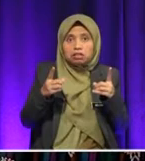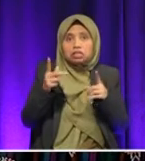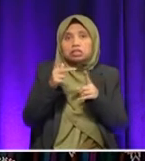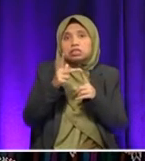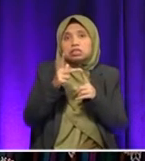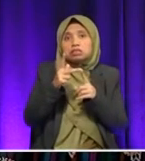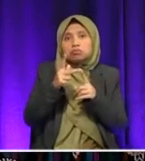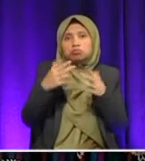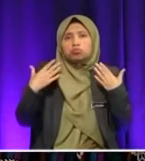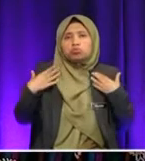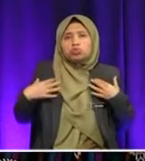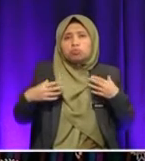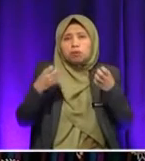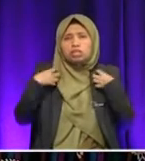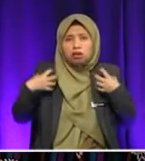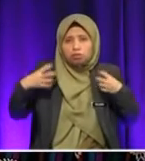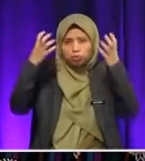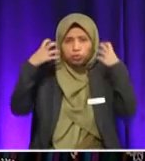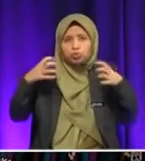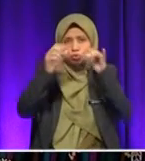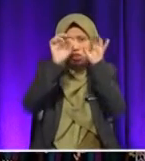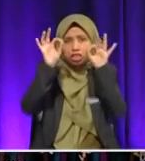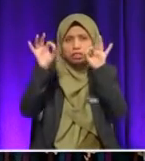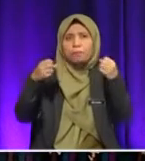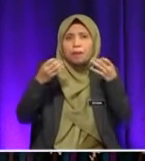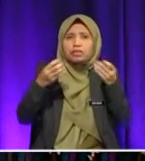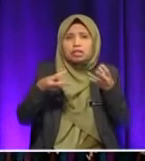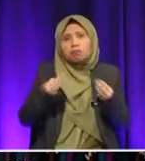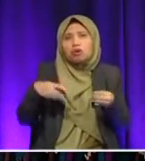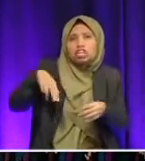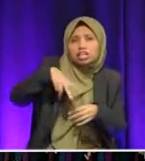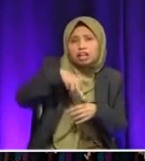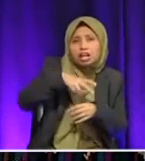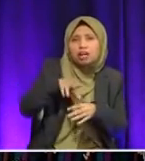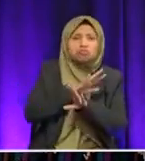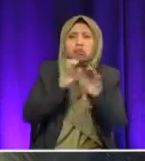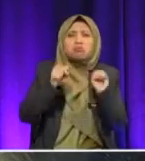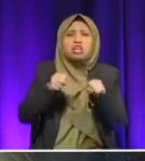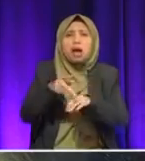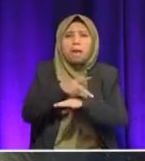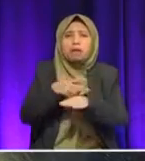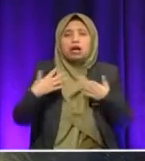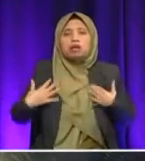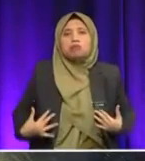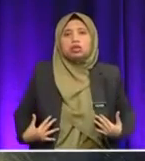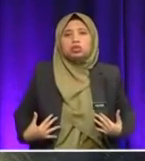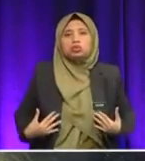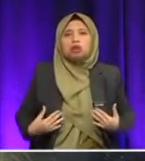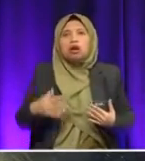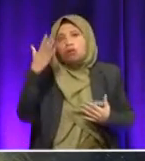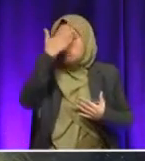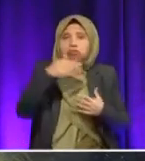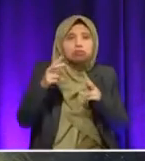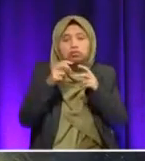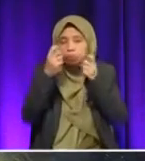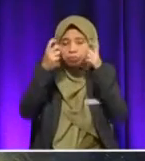pakaian yang sarat seperti Ho kecuali ndak pergi bersantai enam pergi ke Depag Depag minum-minum bersama kawan